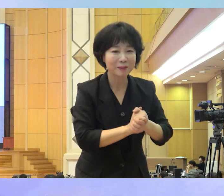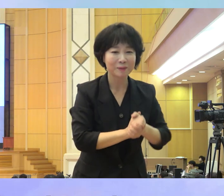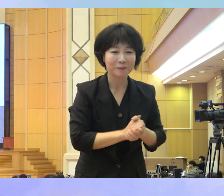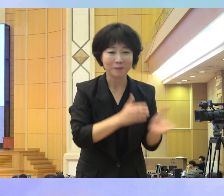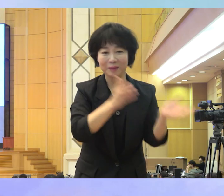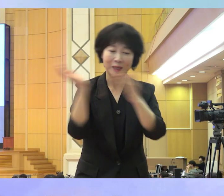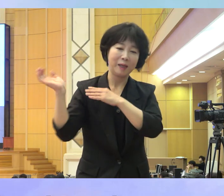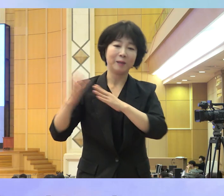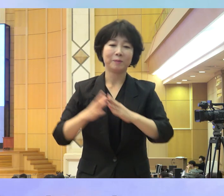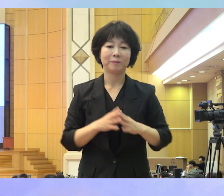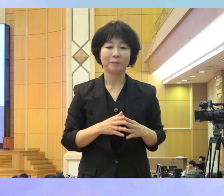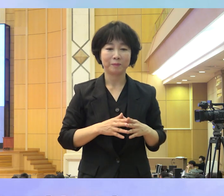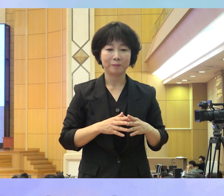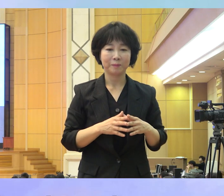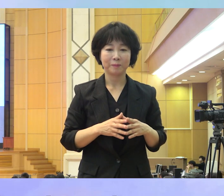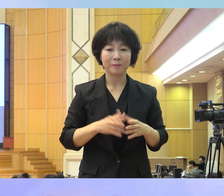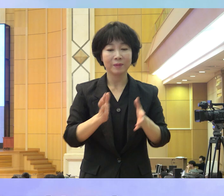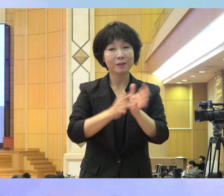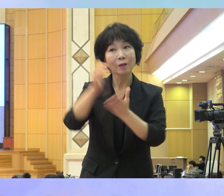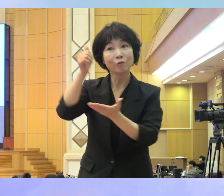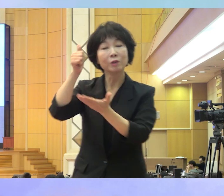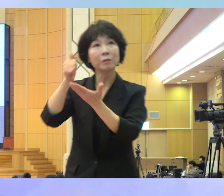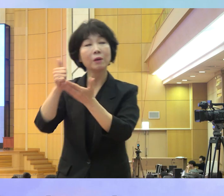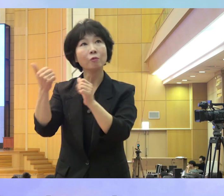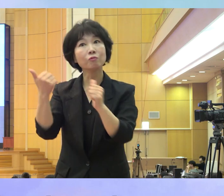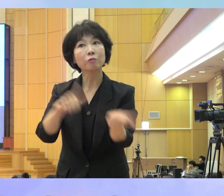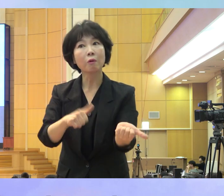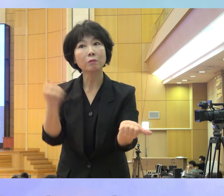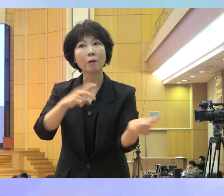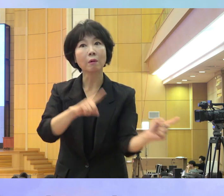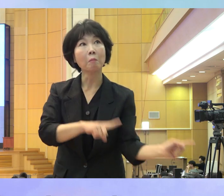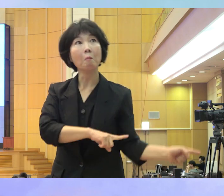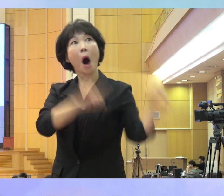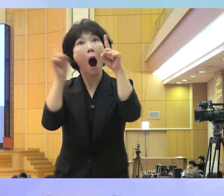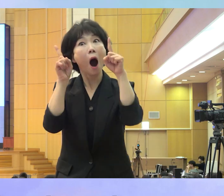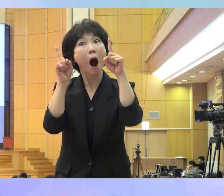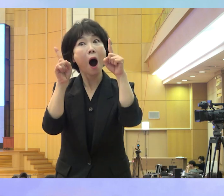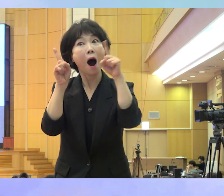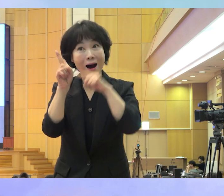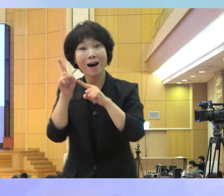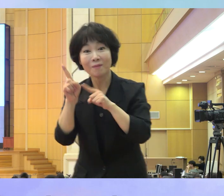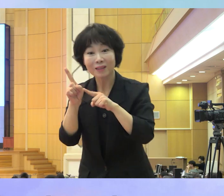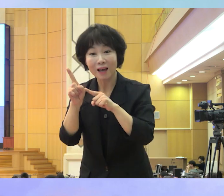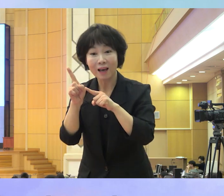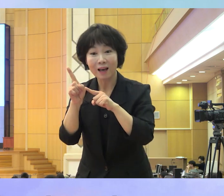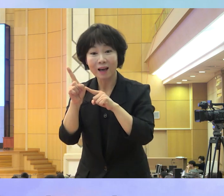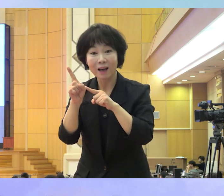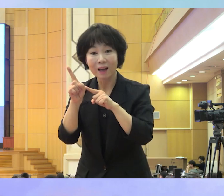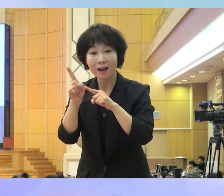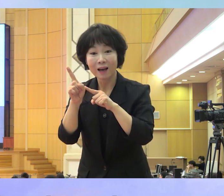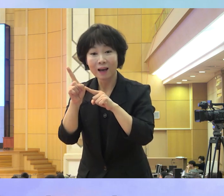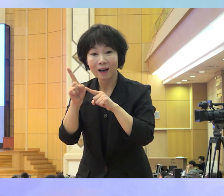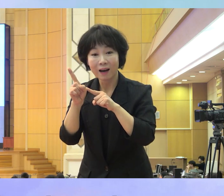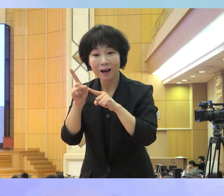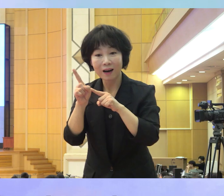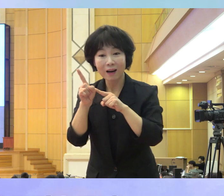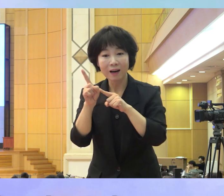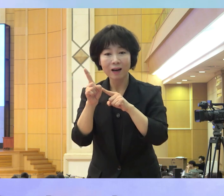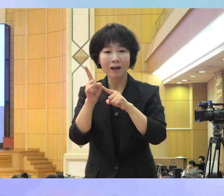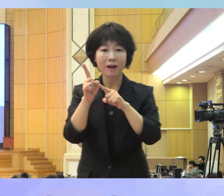가볼까요? 예수님이 죽었다가 살아나셨어. 근데 막달라 마리아를 비롯해서 여러